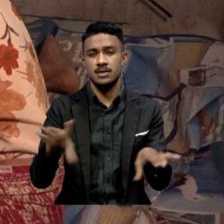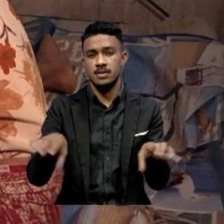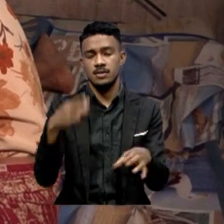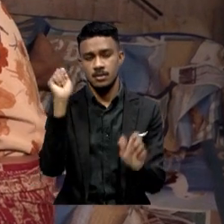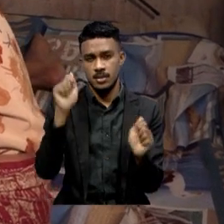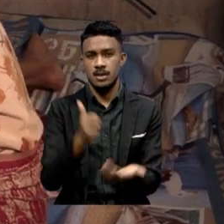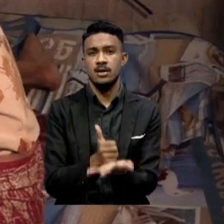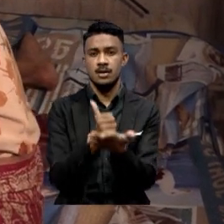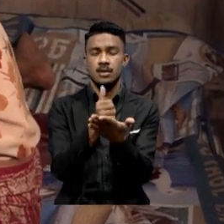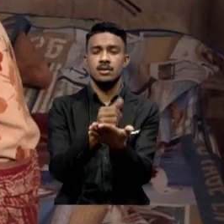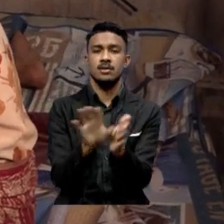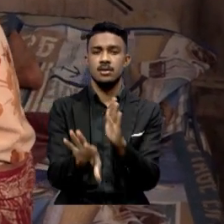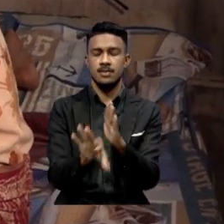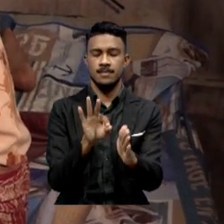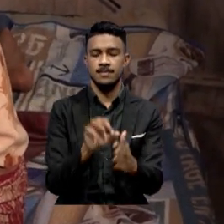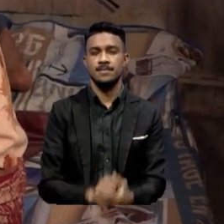vencimento.